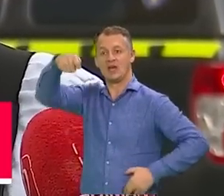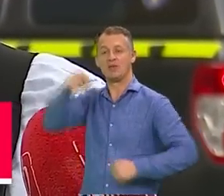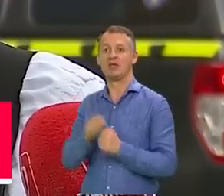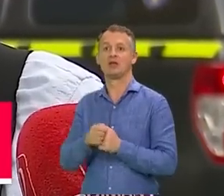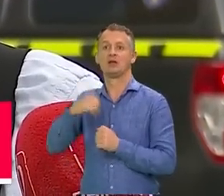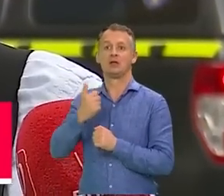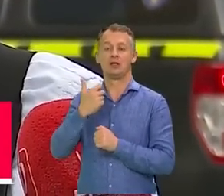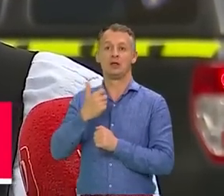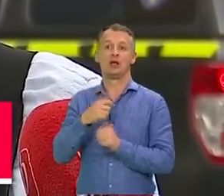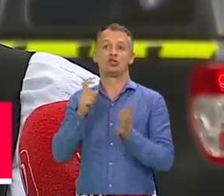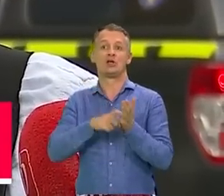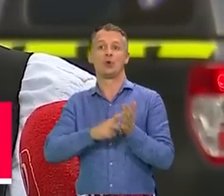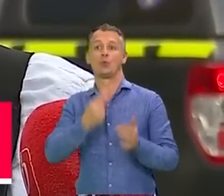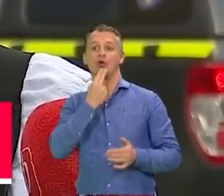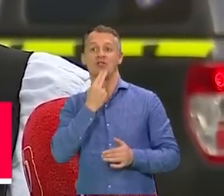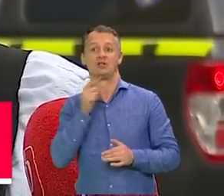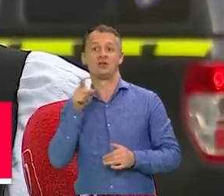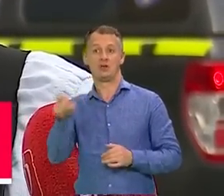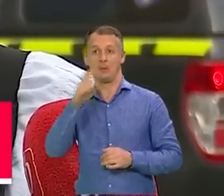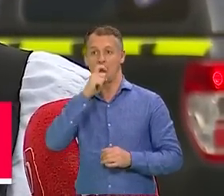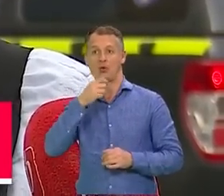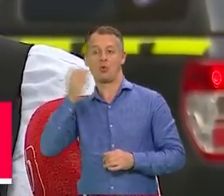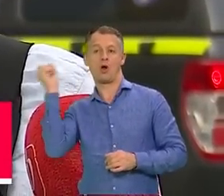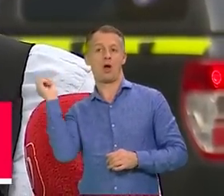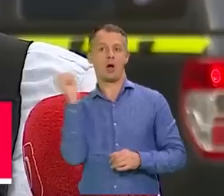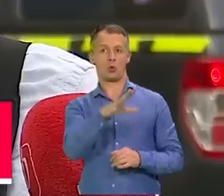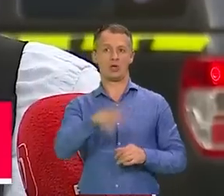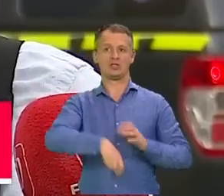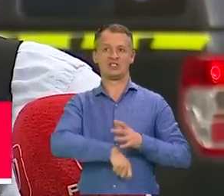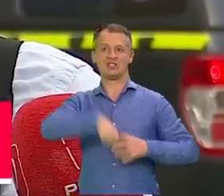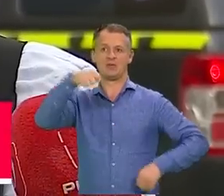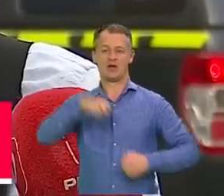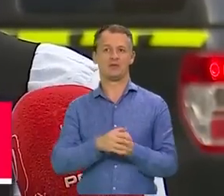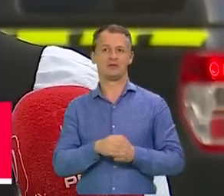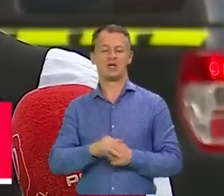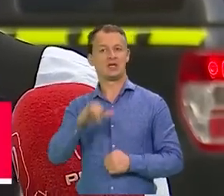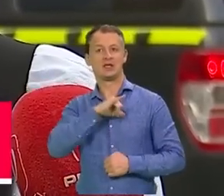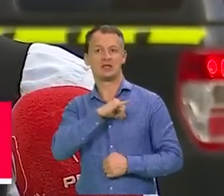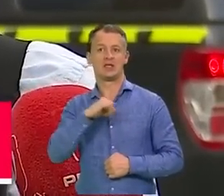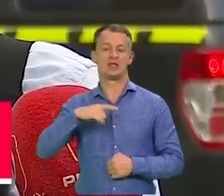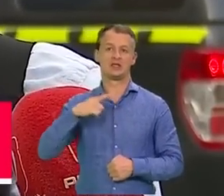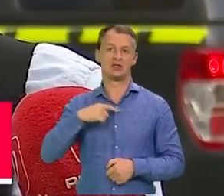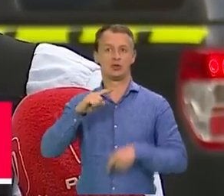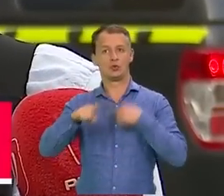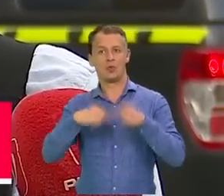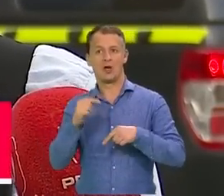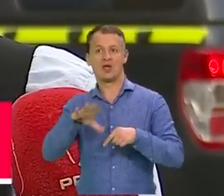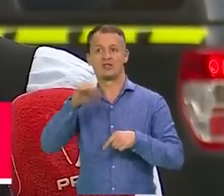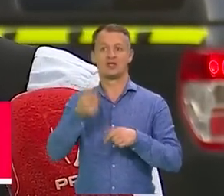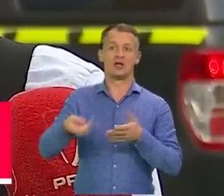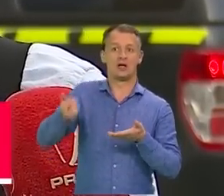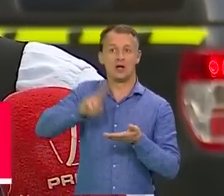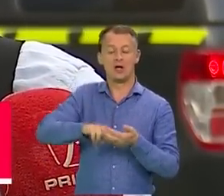la somația polițiștilor aceasta a aruncat sabia. Interesant este că și ulterior am mai găsit o altă